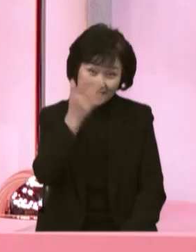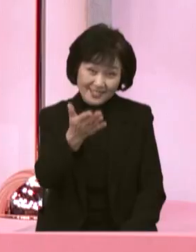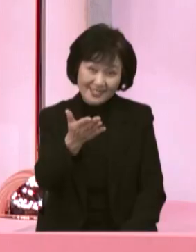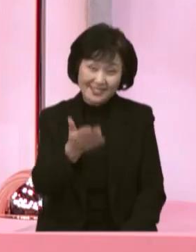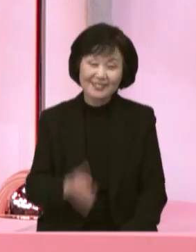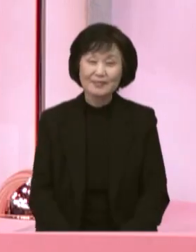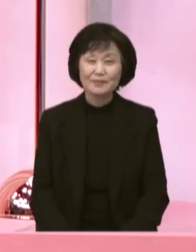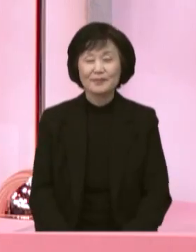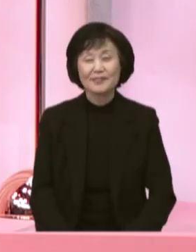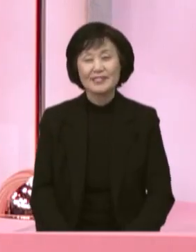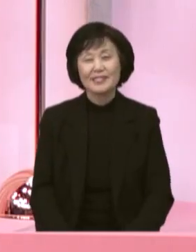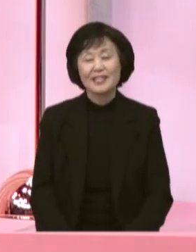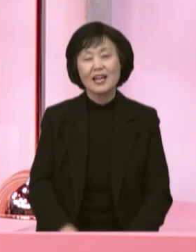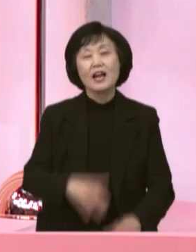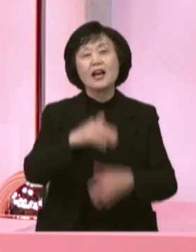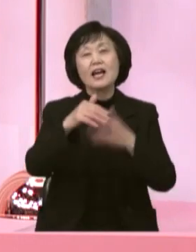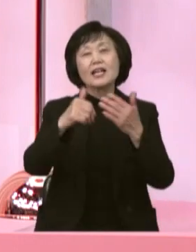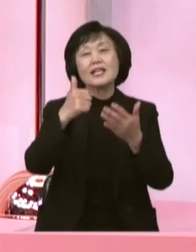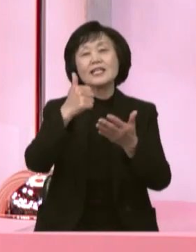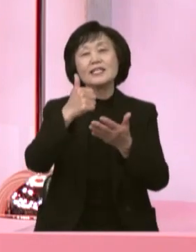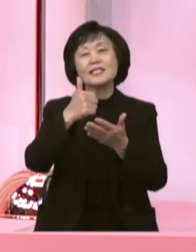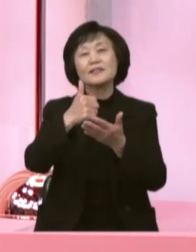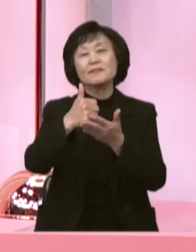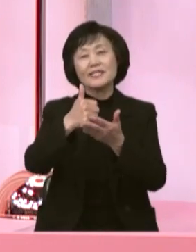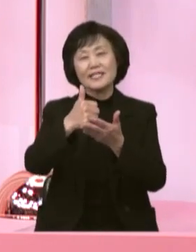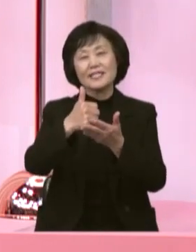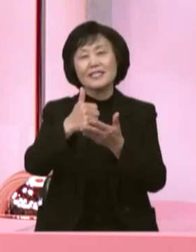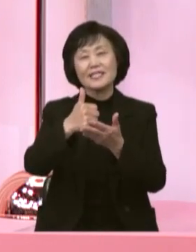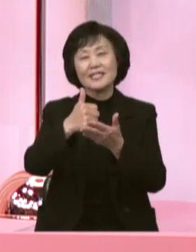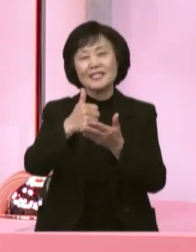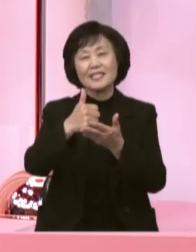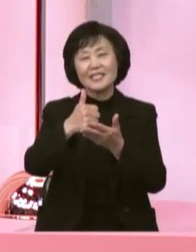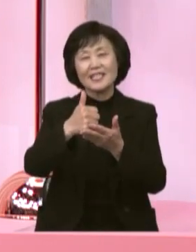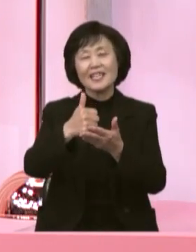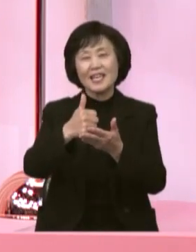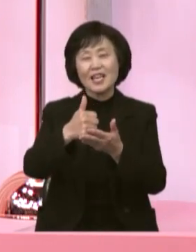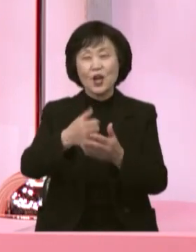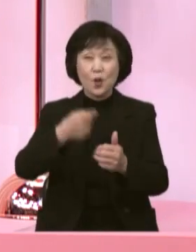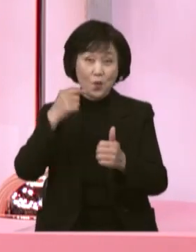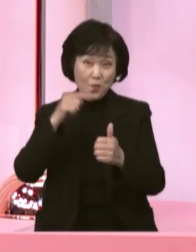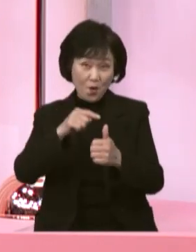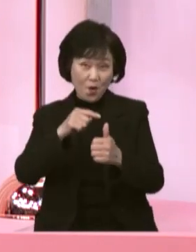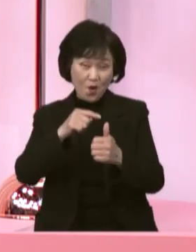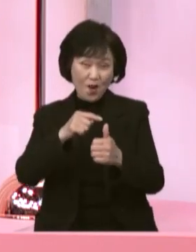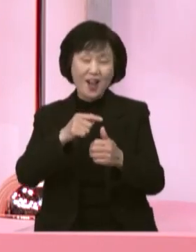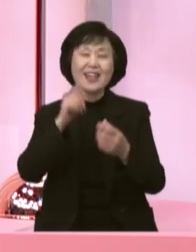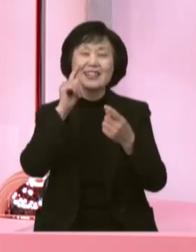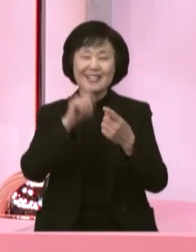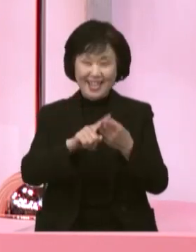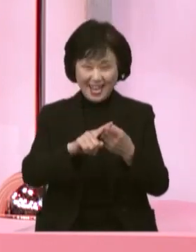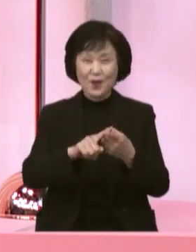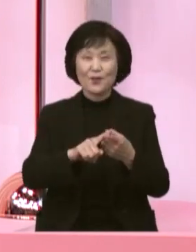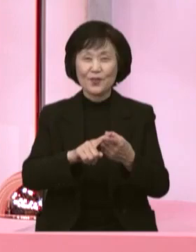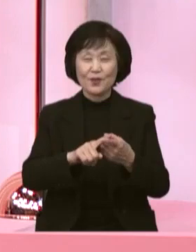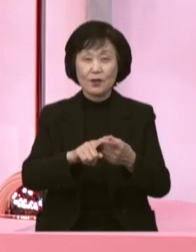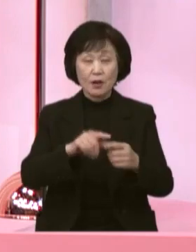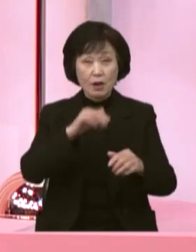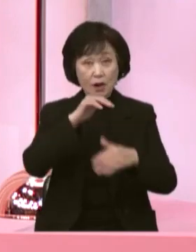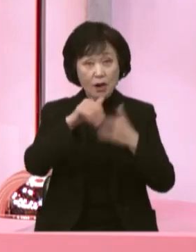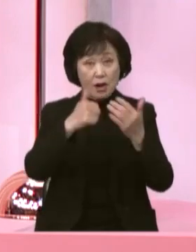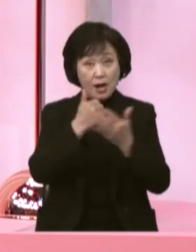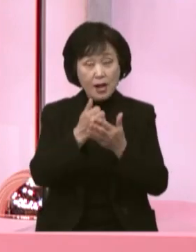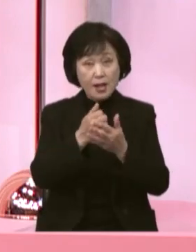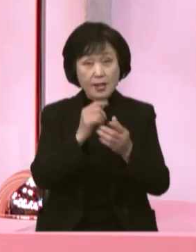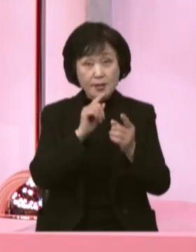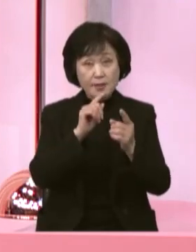네. 정말 하나님이 이게 하라는 대로 이렇게 말씀을 보다